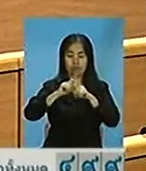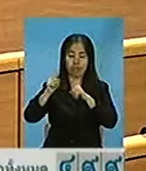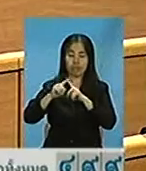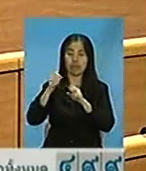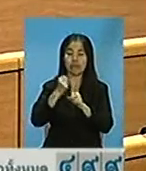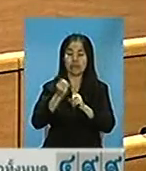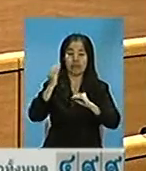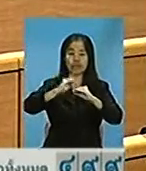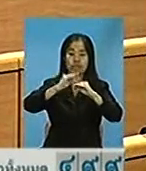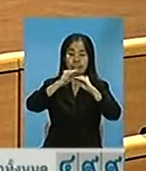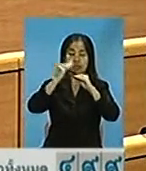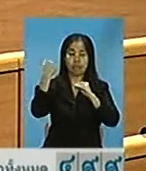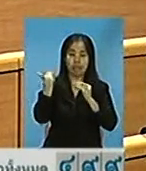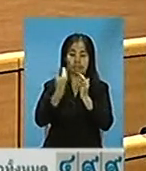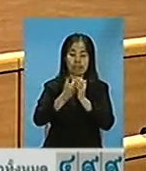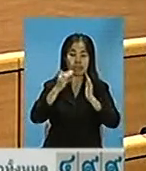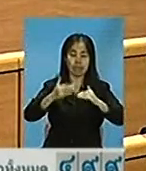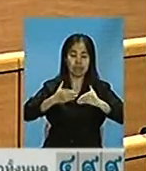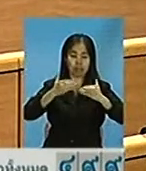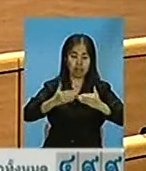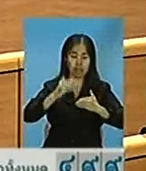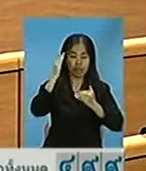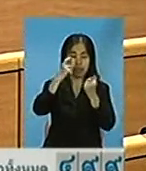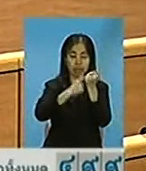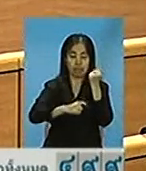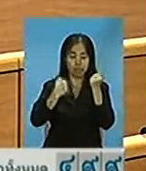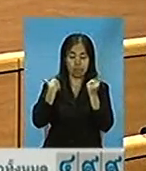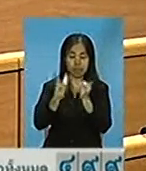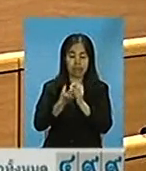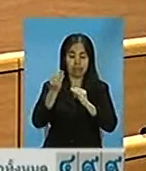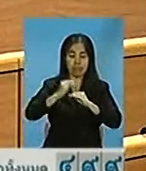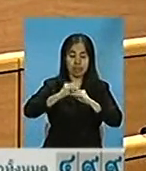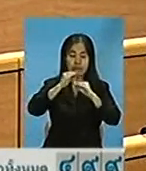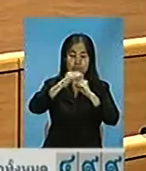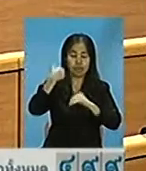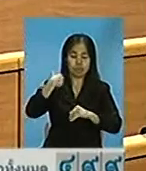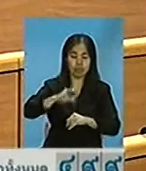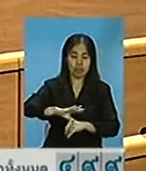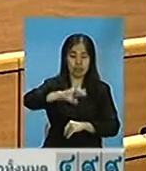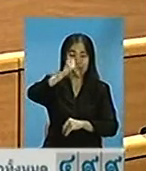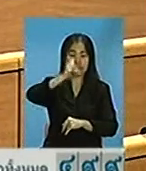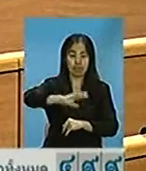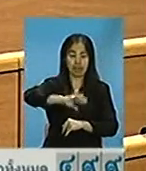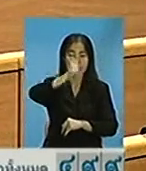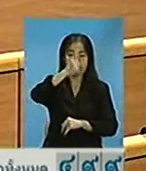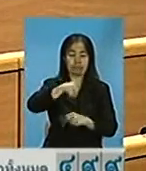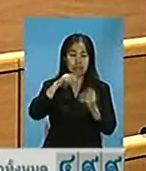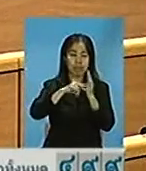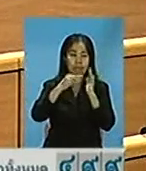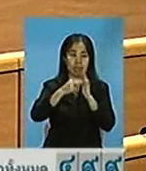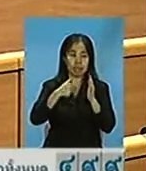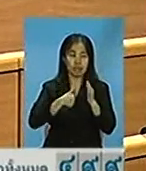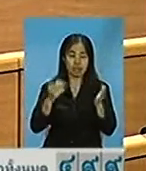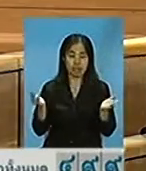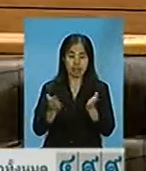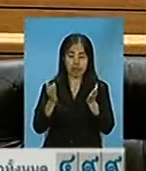เนี่ยมันก็จะทำให้เกษตรกรนั้นมีผลในการที่จะให้ราคายางในประเทศนั้นเนี่ยดีขึ้นนี่คือสิ่งที่เราส่งเสริมสนับสนุนให้มีการอุต